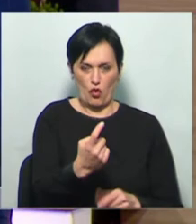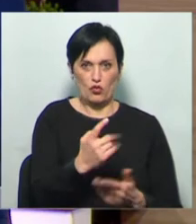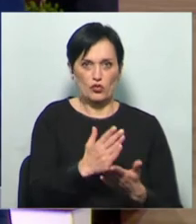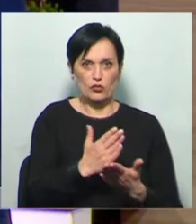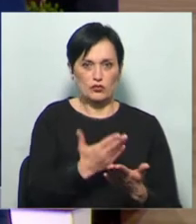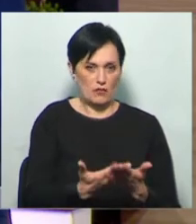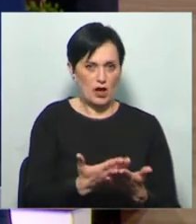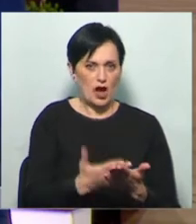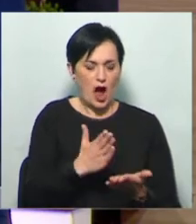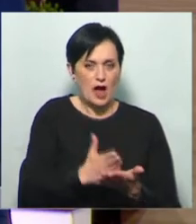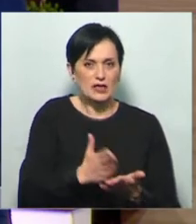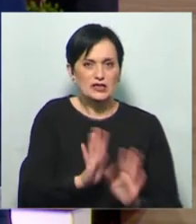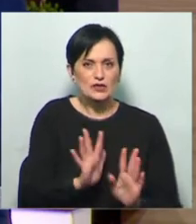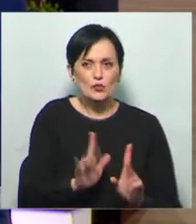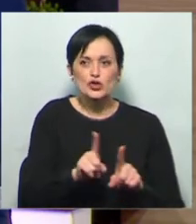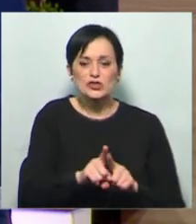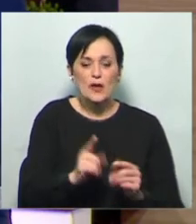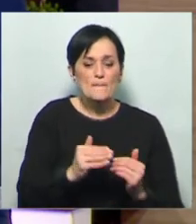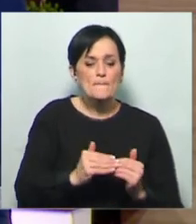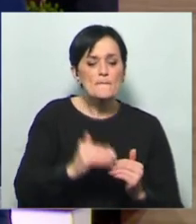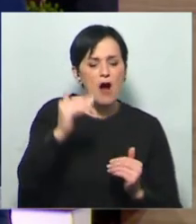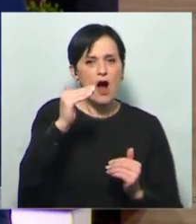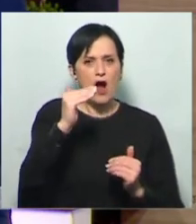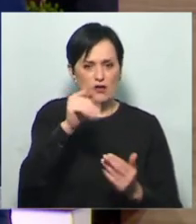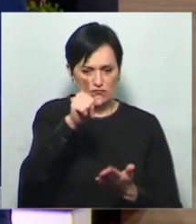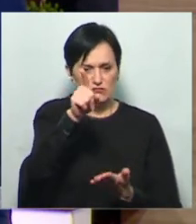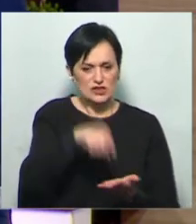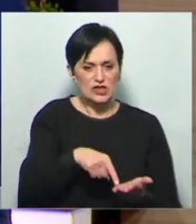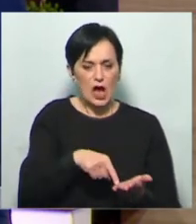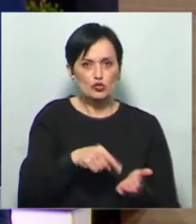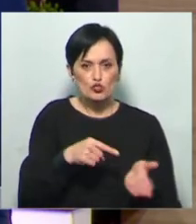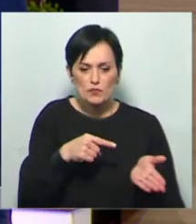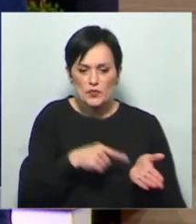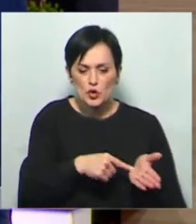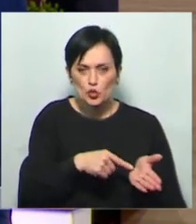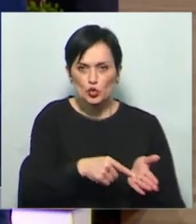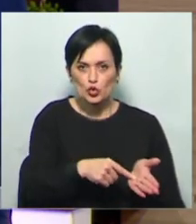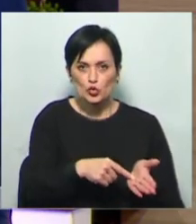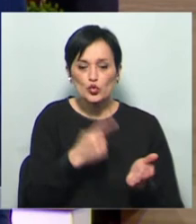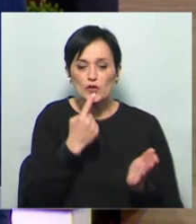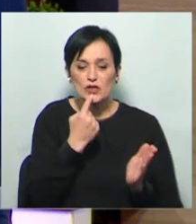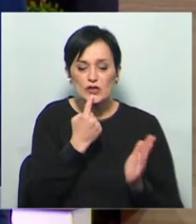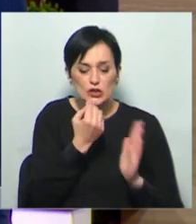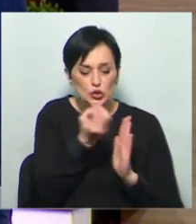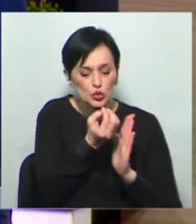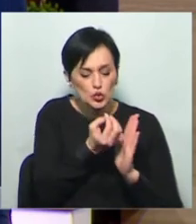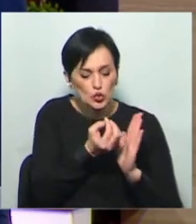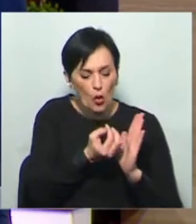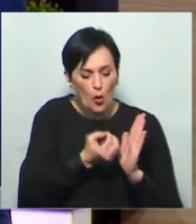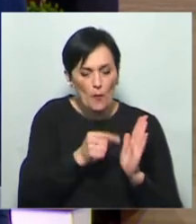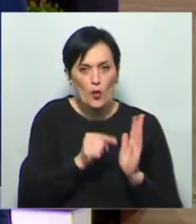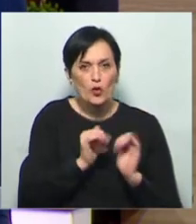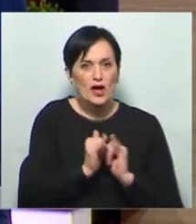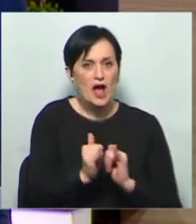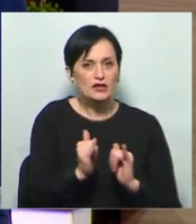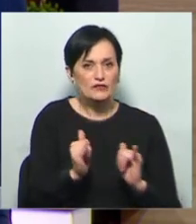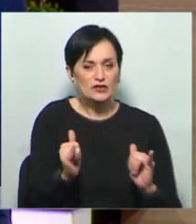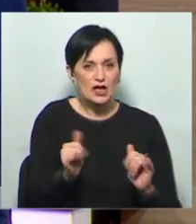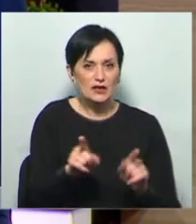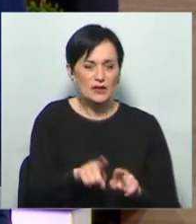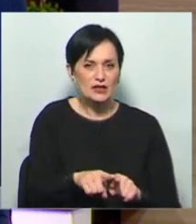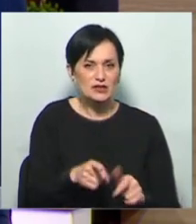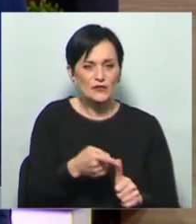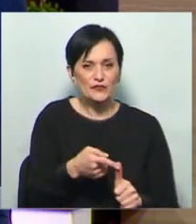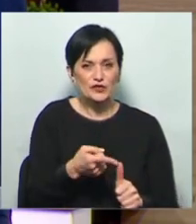რომელიც ესეთი მაღალი სარწმუნოებით მიუთითებს თრომბოზის განვითარების, ესე